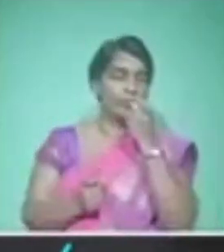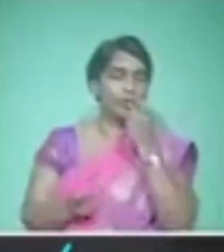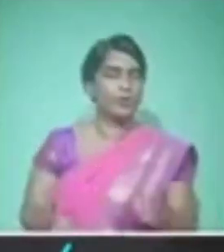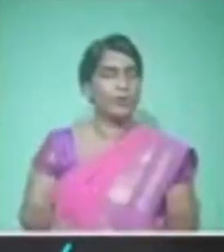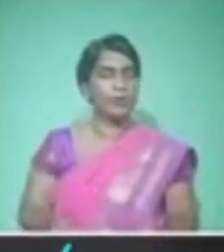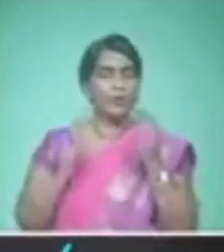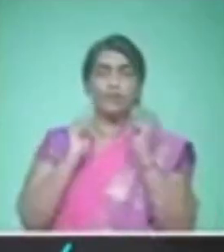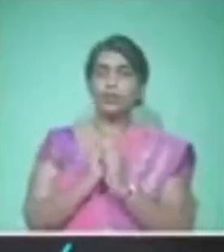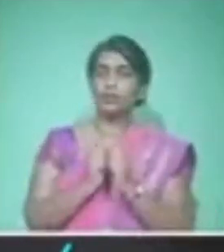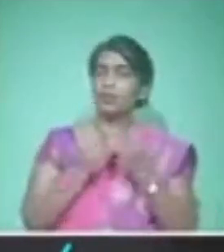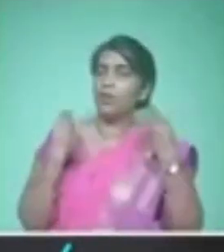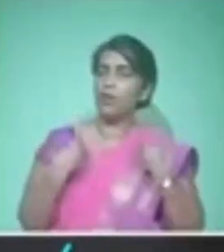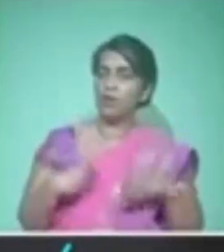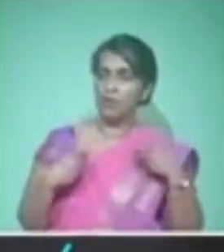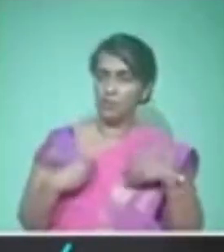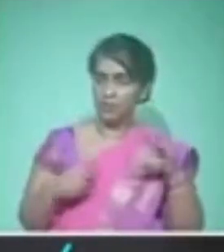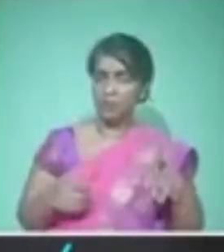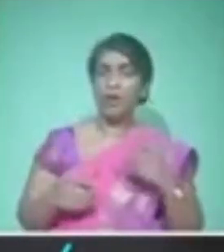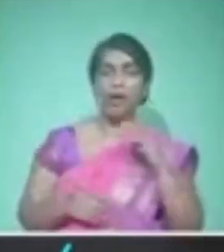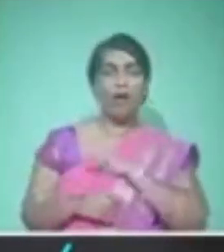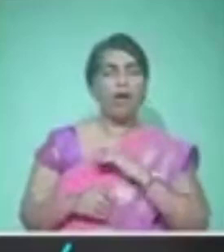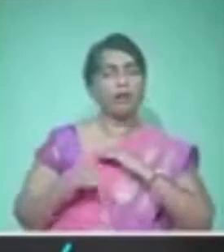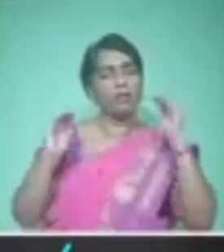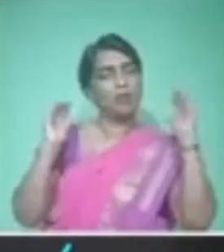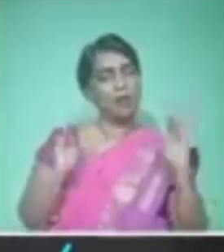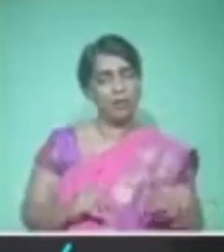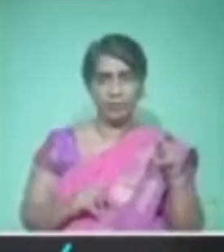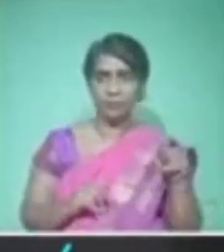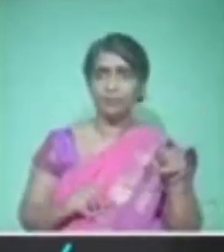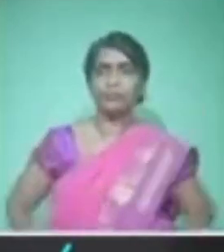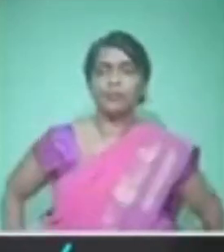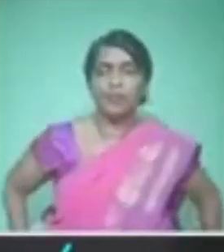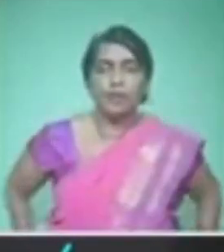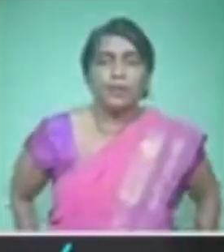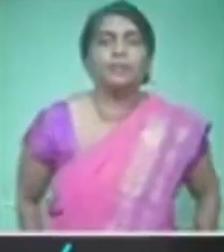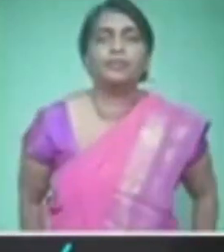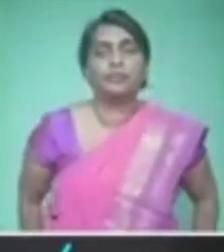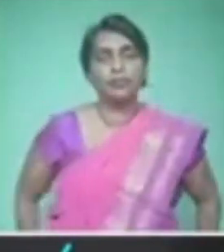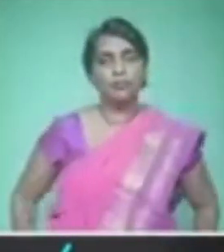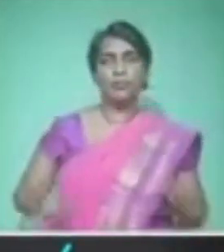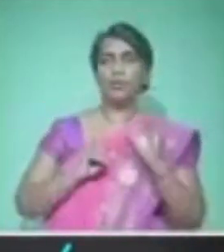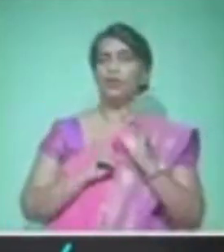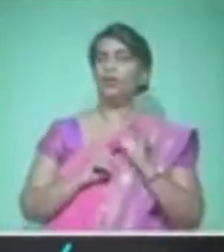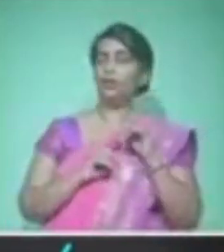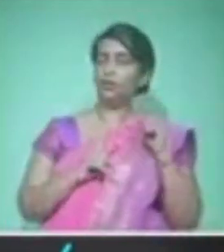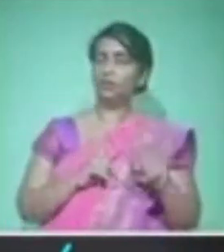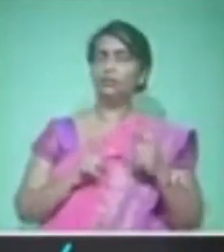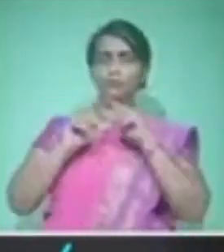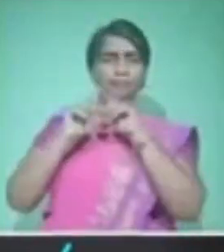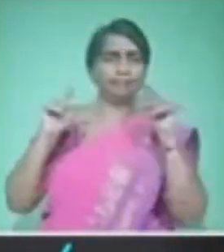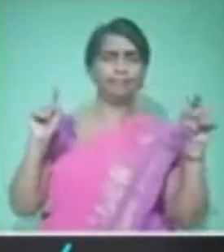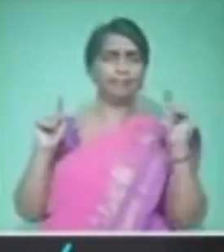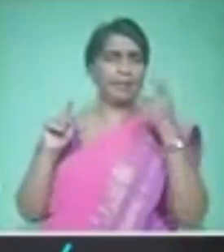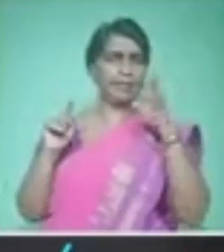ගිහිල්ලා රැකියාවල් අහිමි වෙලා තියෙනවා ආදායම් හුඟක් අයගේ පහළට ගිහිල්ලා තියෙනවා දරිද්‍රතා රේඛාවේ